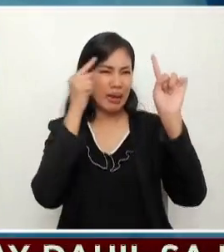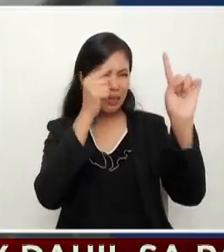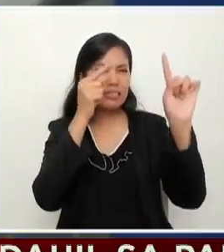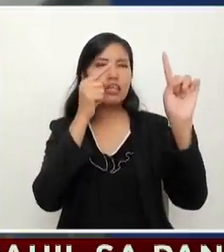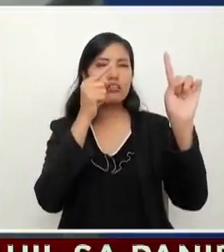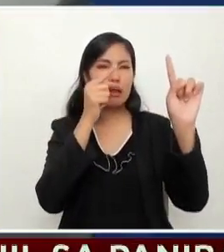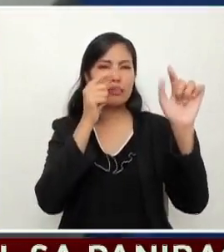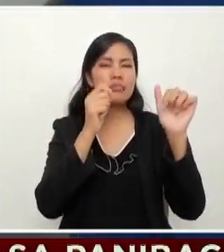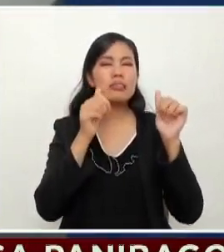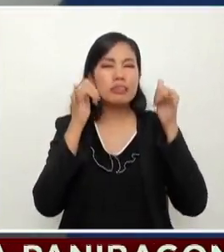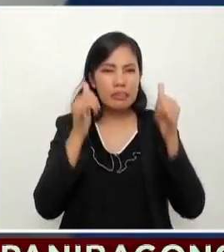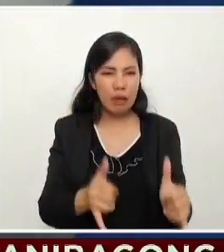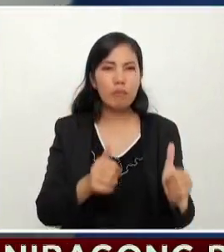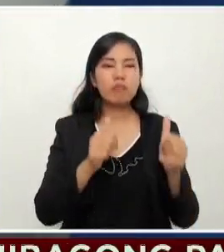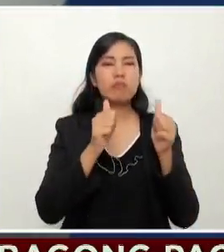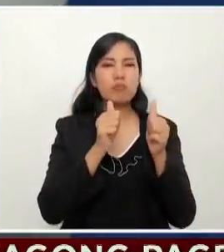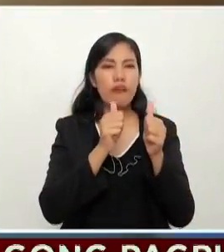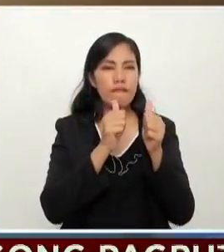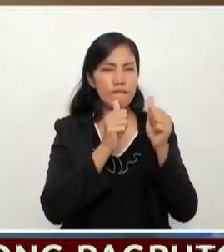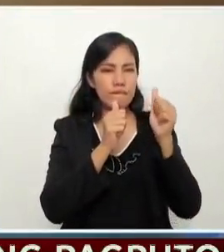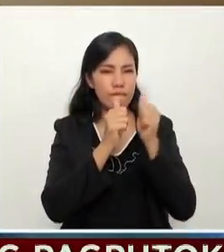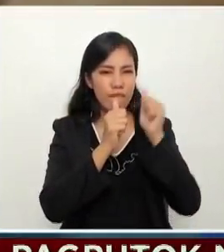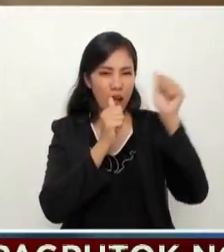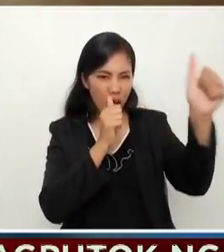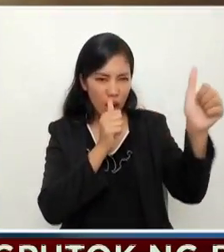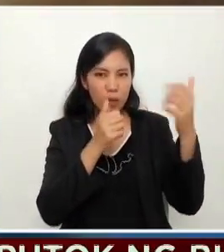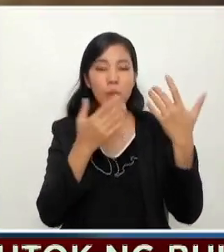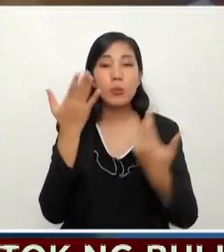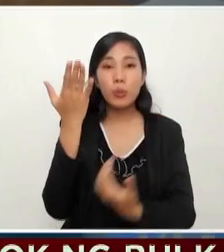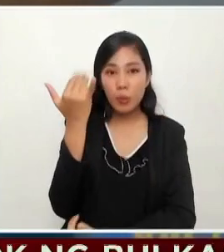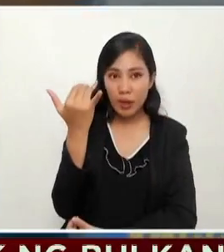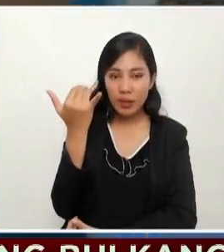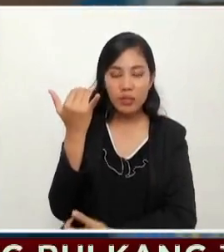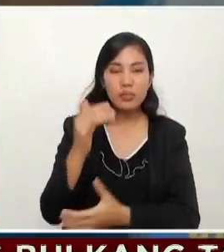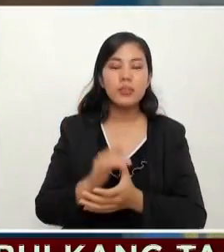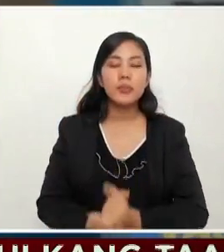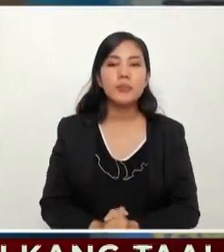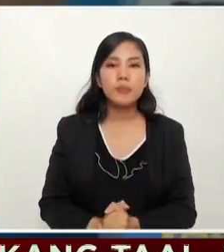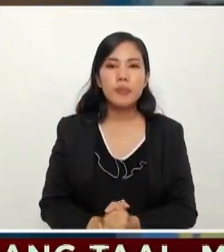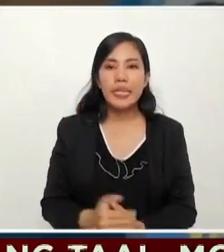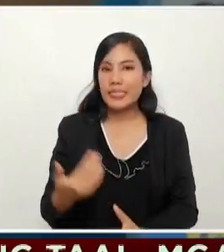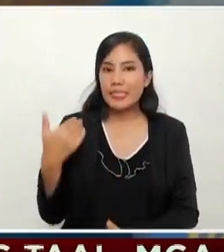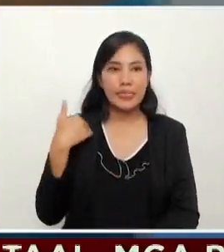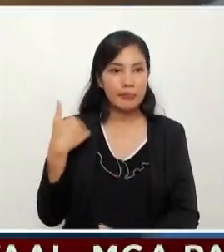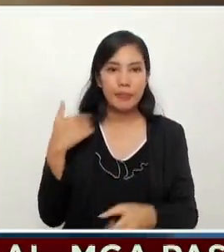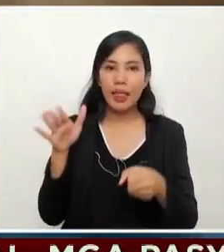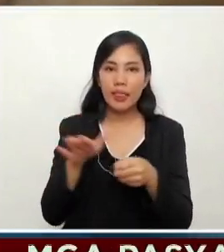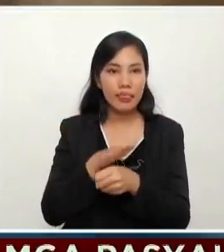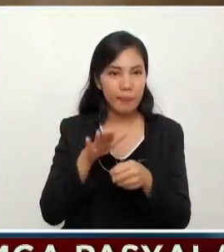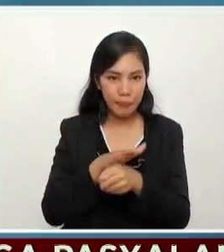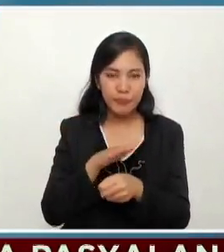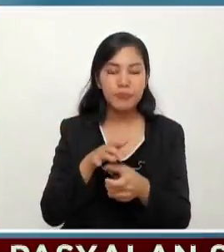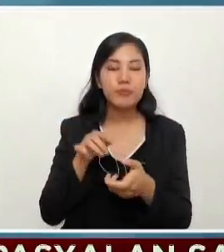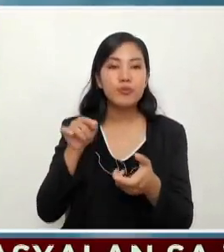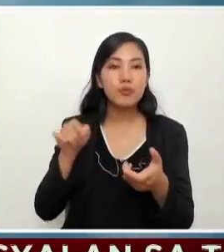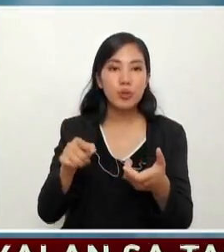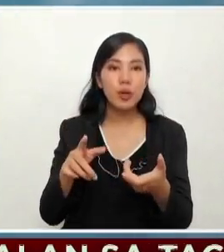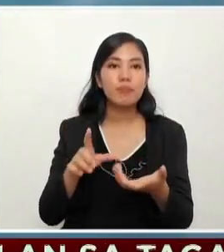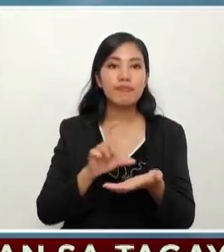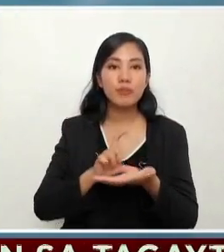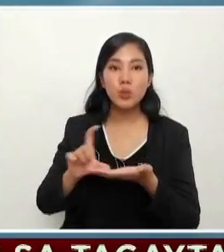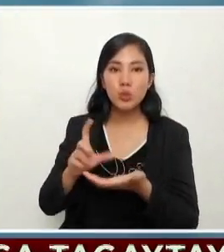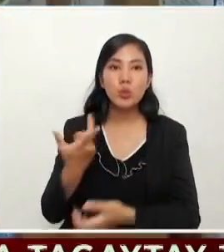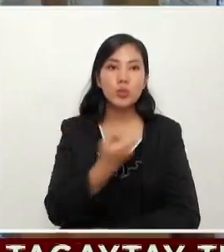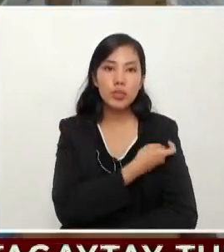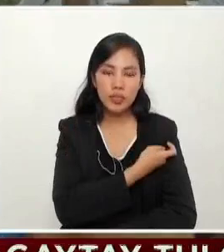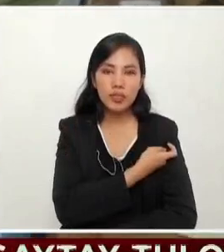araw. Hindi pa rin kasi sapat ang supply ng bakunang dumarating sa bansa. Umaasa ang gobyerno na maaabot ang daily COVID vaccination target